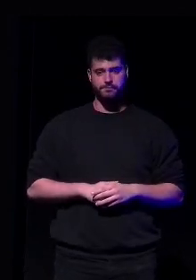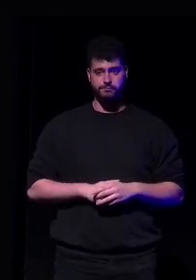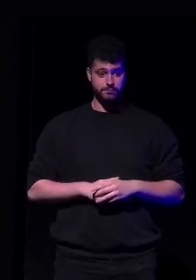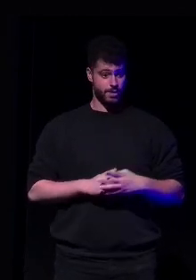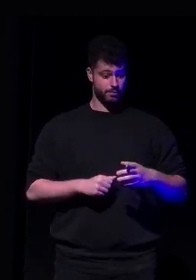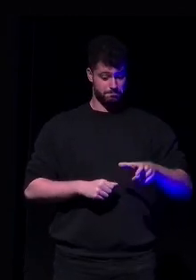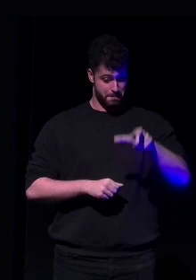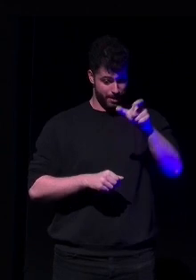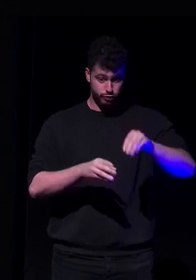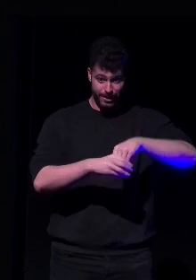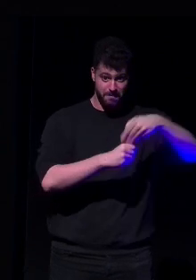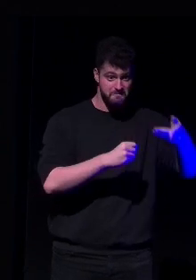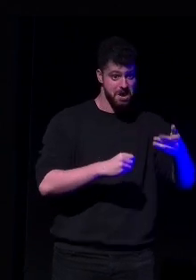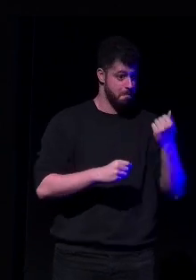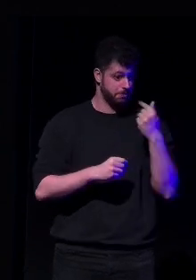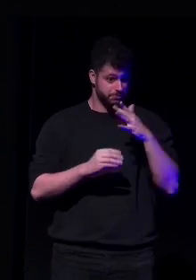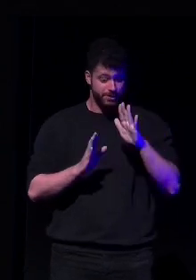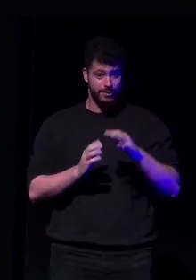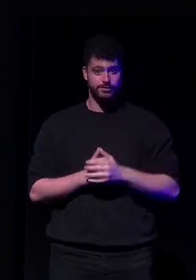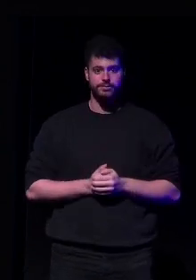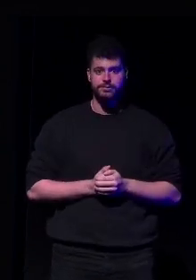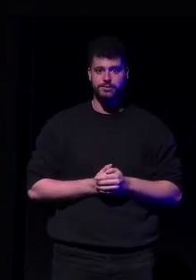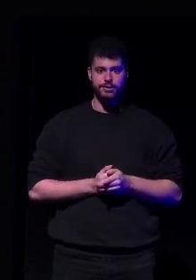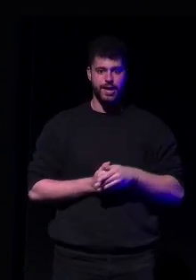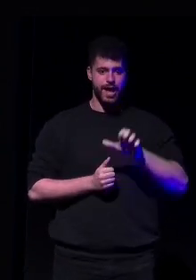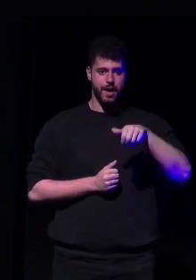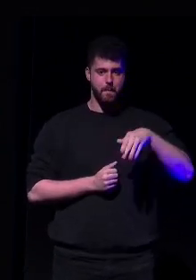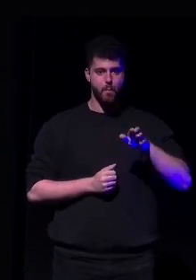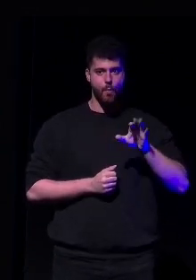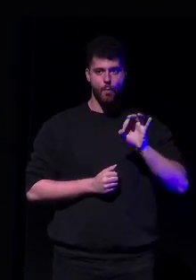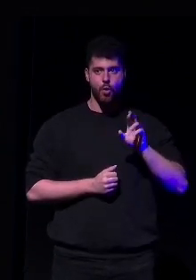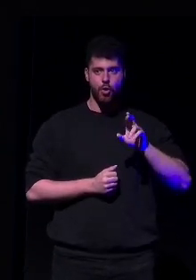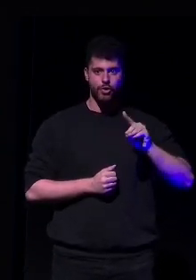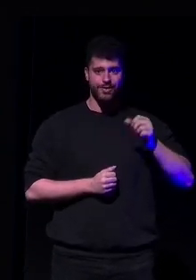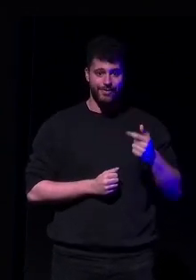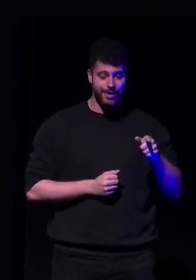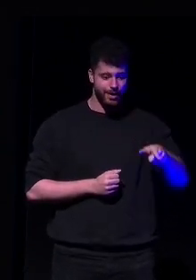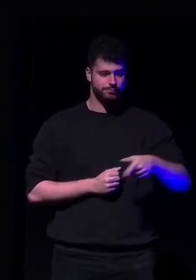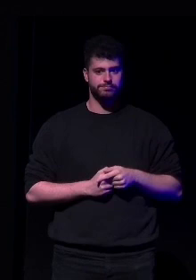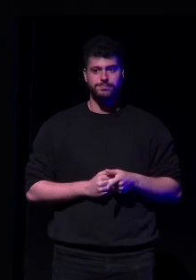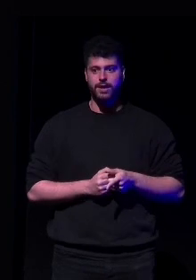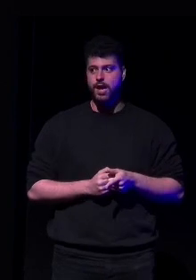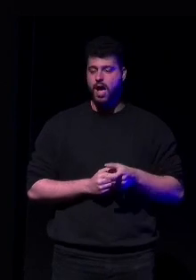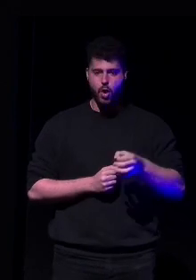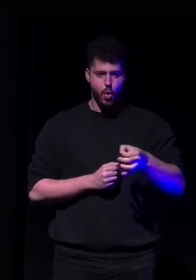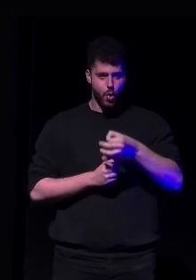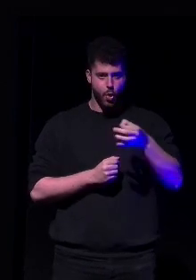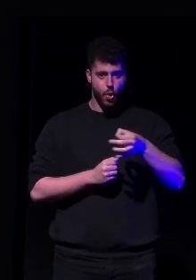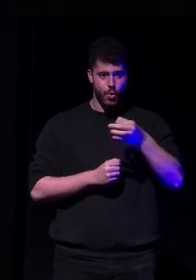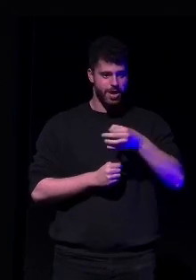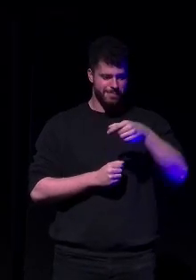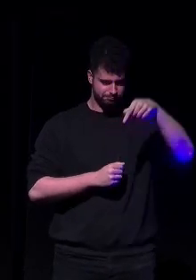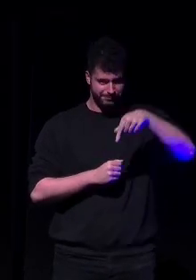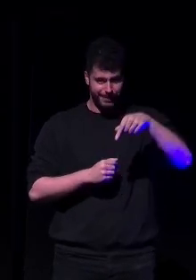que, doncs, a l'Empordà creix una oliva que és l'Argudell, que és una oliva que és autòctona